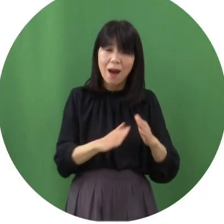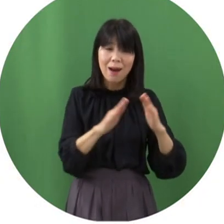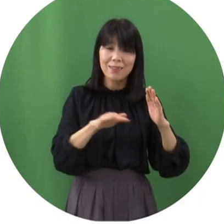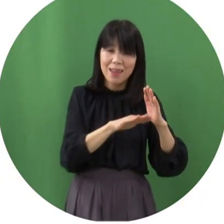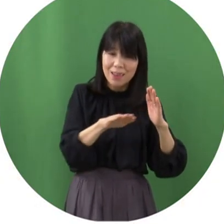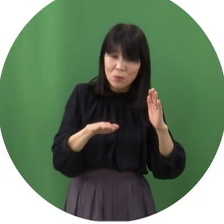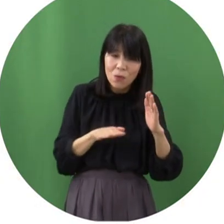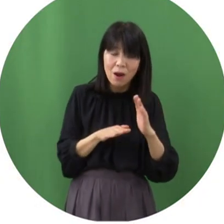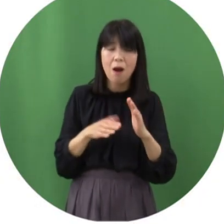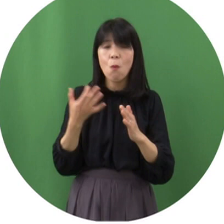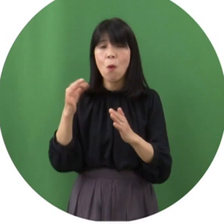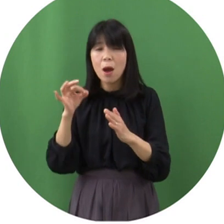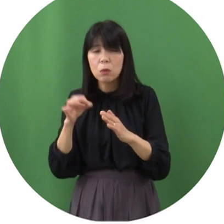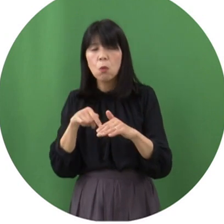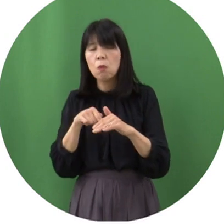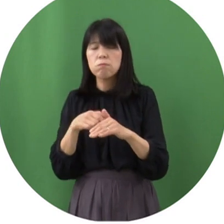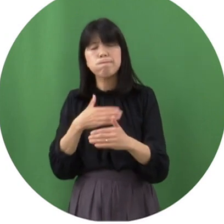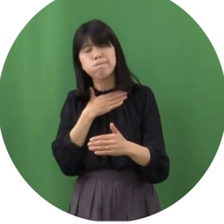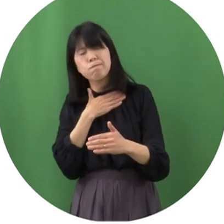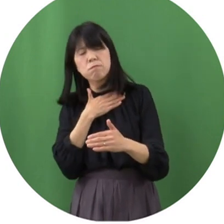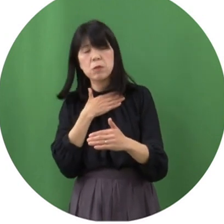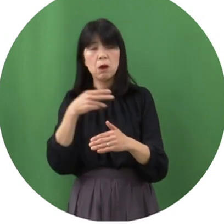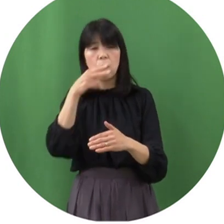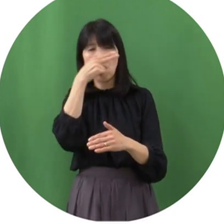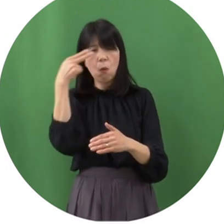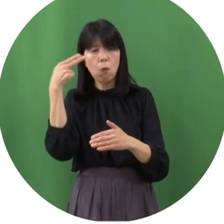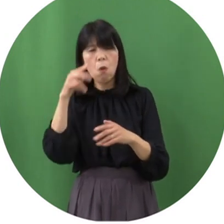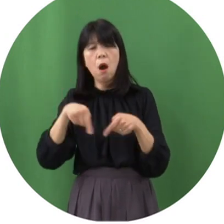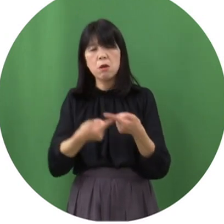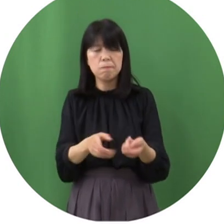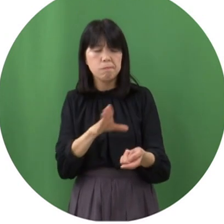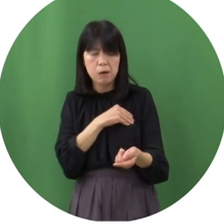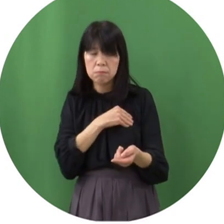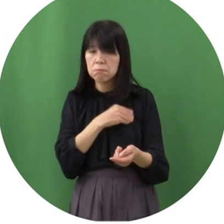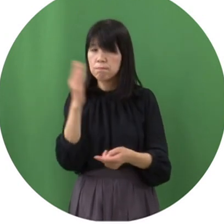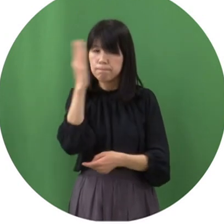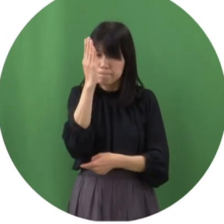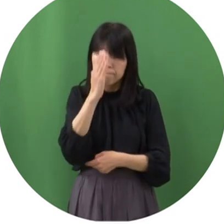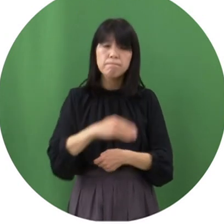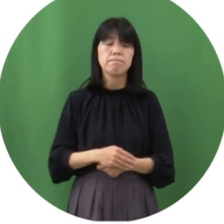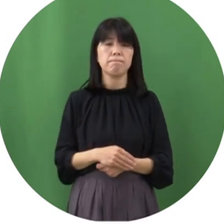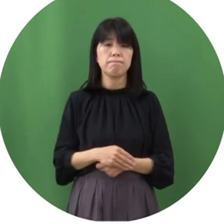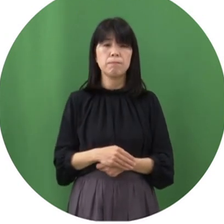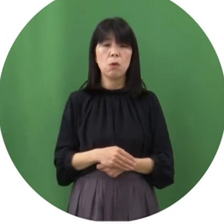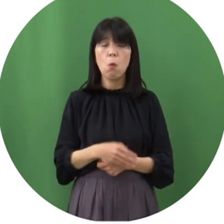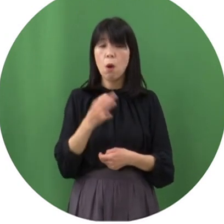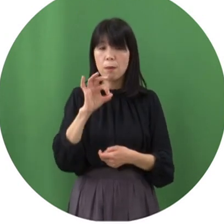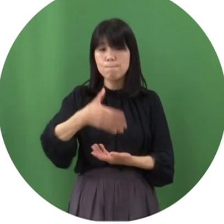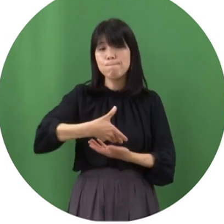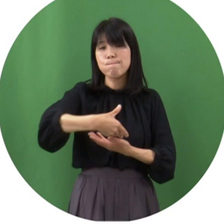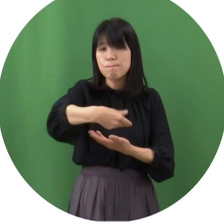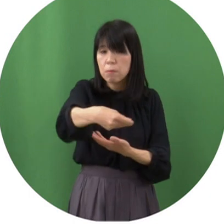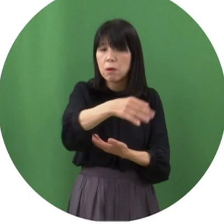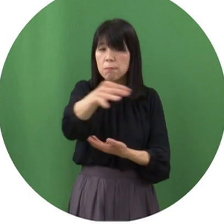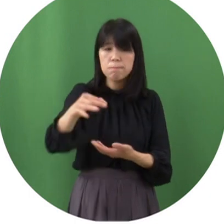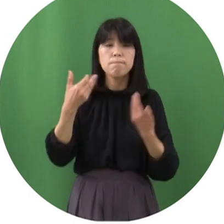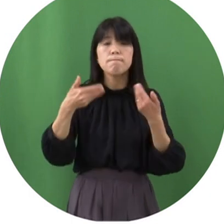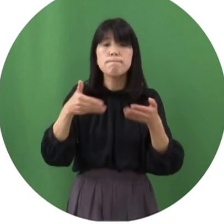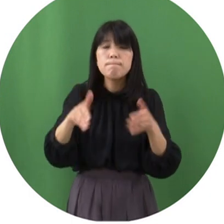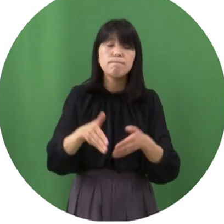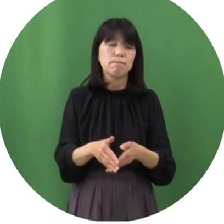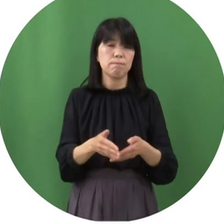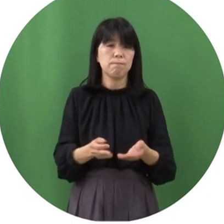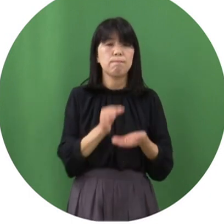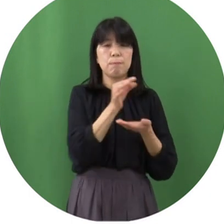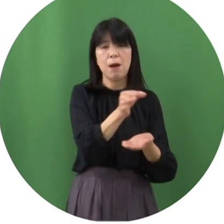的な理由などで高校への進学を諦めることがないよう、返済の必要がない奨学金を給付するほか、学習